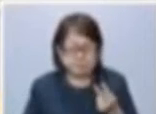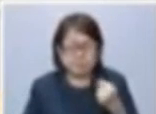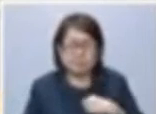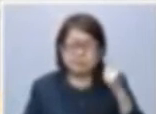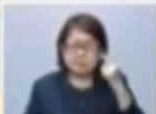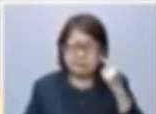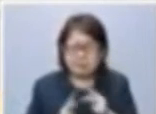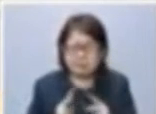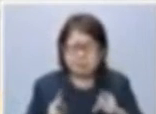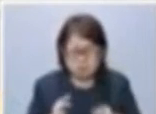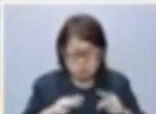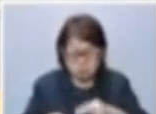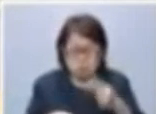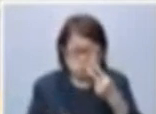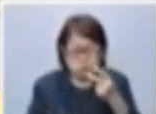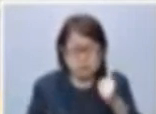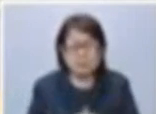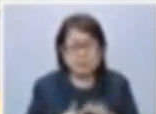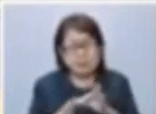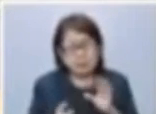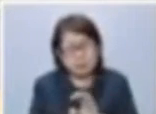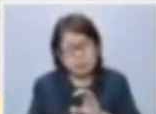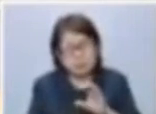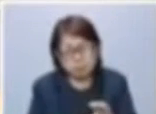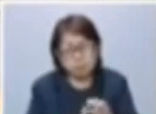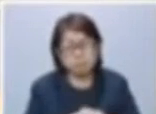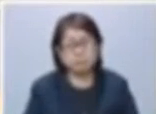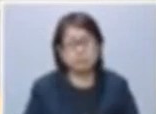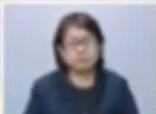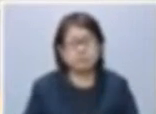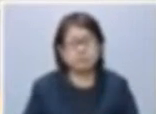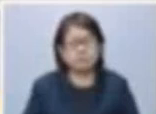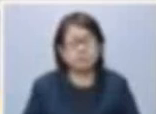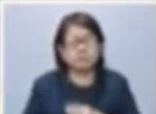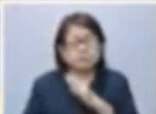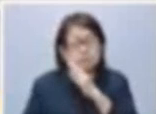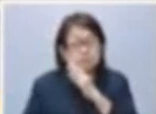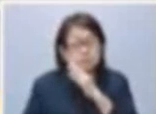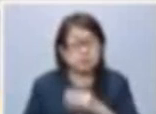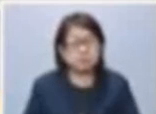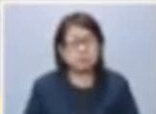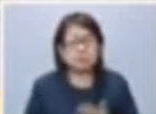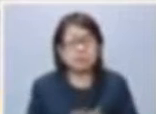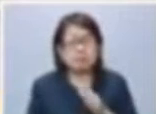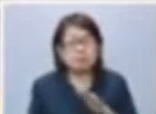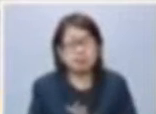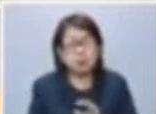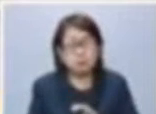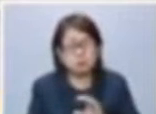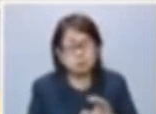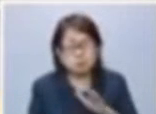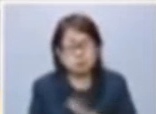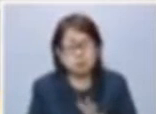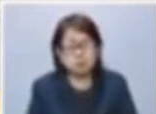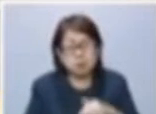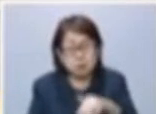การควรจะได้ดูอย่างรอบคอบในงบประมาณที่ได้รับมาตรงนี้และถ้าสมมุติว่ามันไม่พอในส่วนเรื่องของ